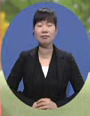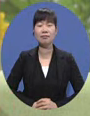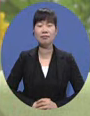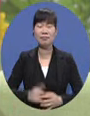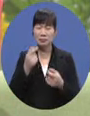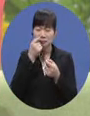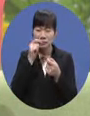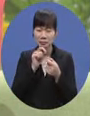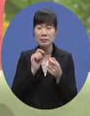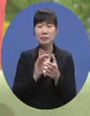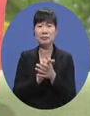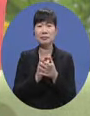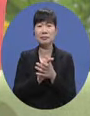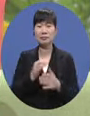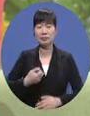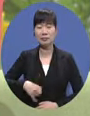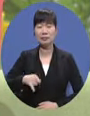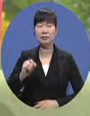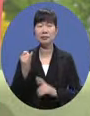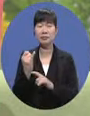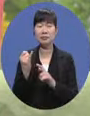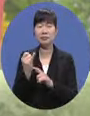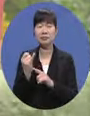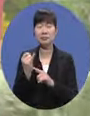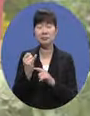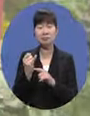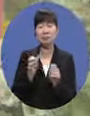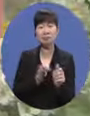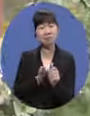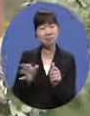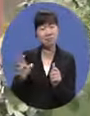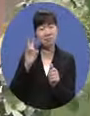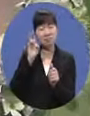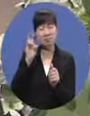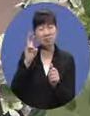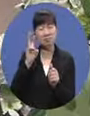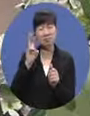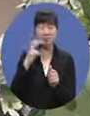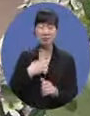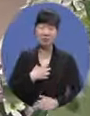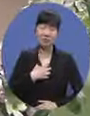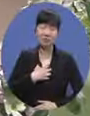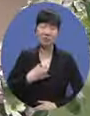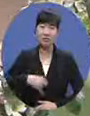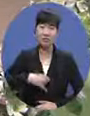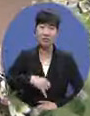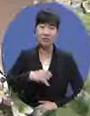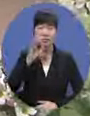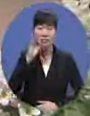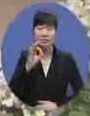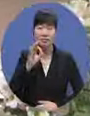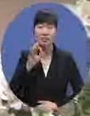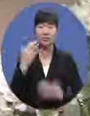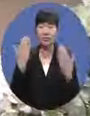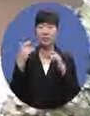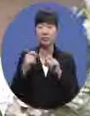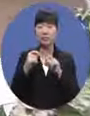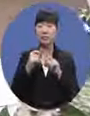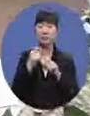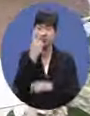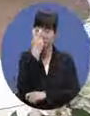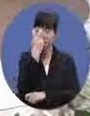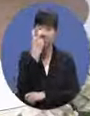단짝으로 지내던 친구들이 딸아이를 은밀하게 따돌리나 봅니다. 괴로워하는 딸아이를 보다 못해서 학교 앞에 지키고